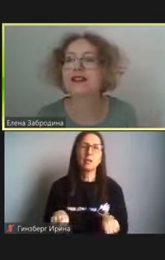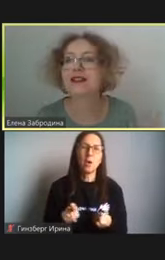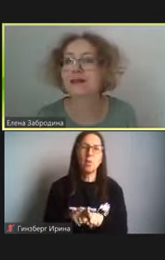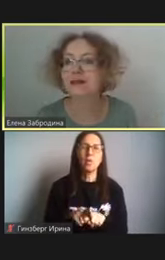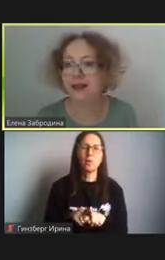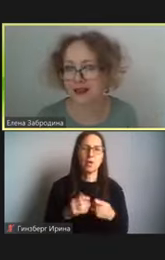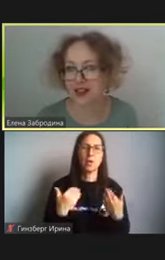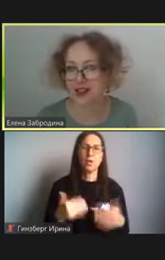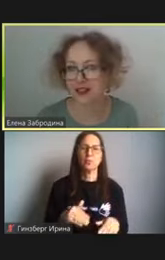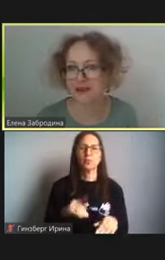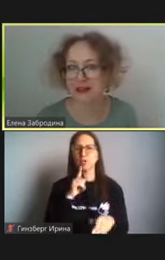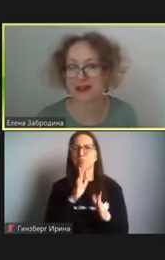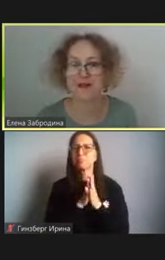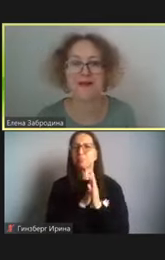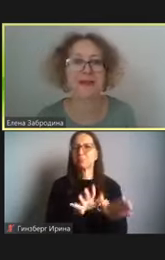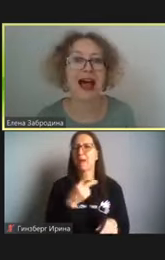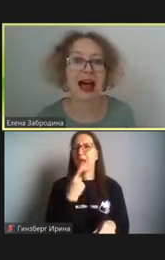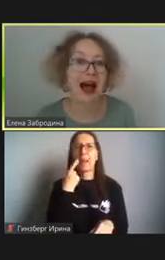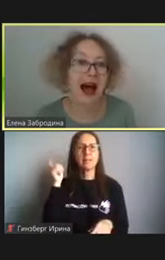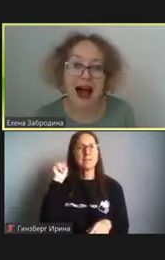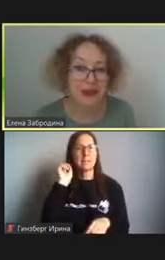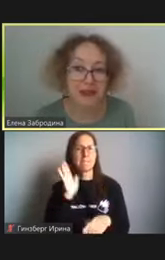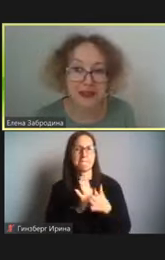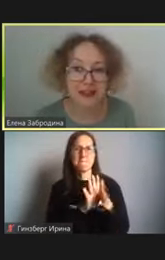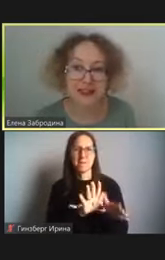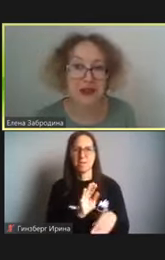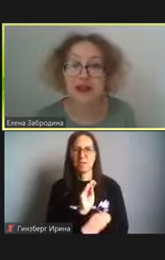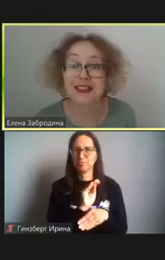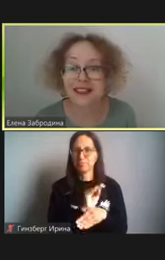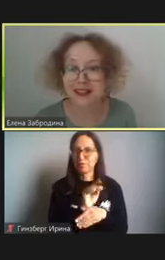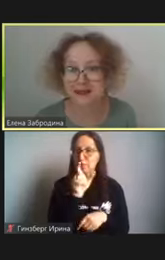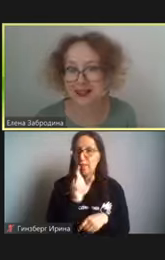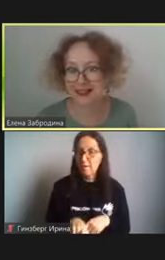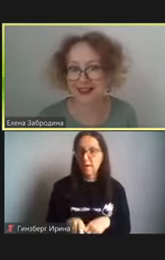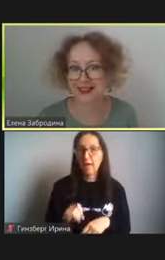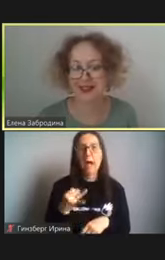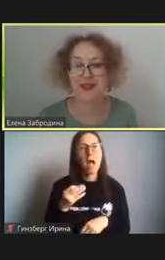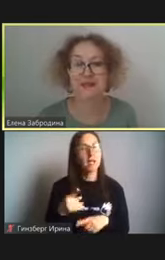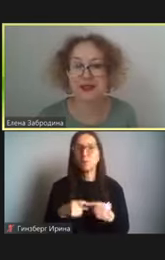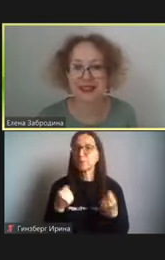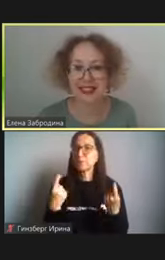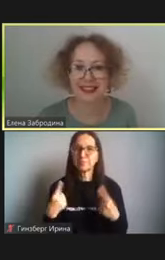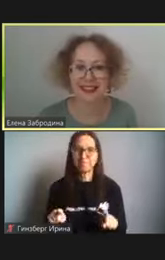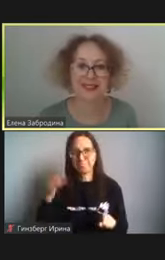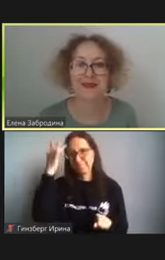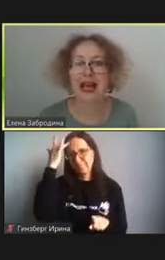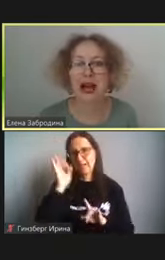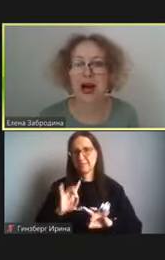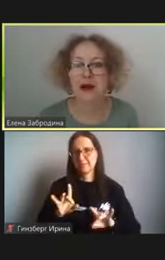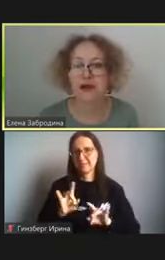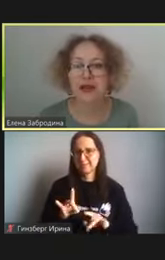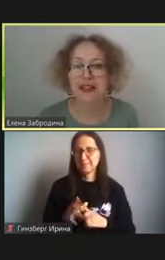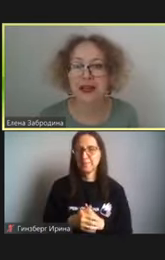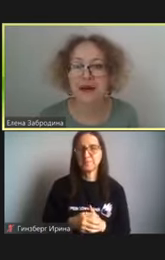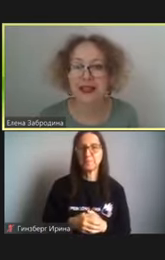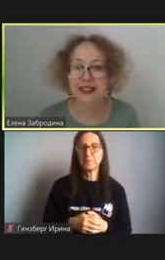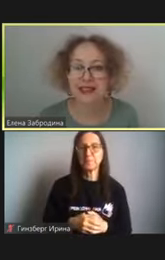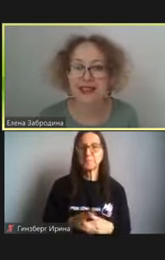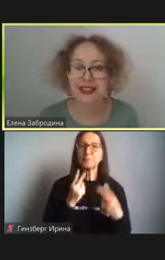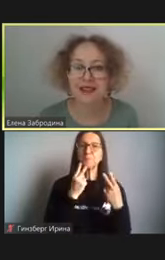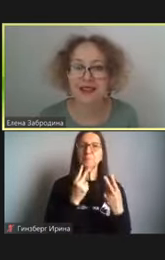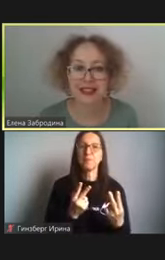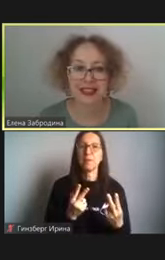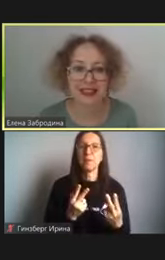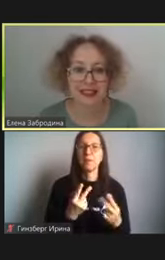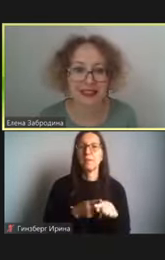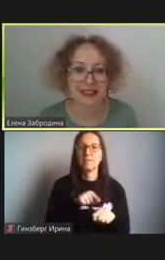обличение лицемерия человека. А Йорданс-то ее не так нам рассказывает. Посмотрите-ка. Вот он нам